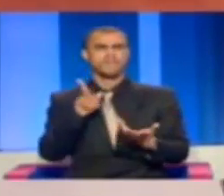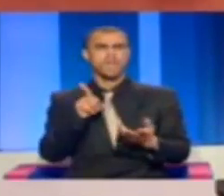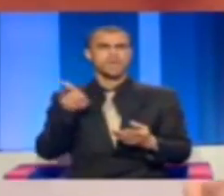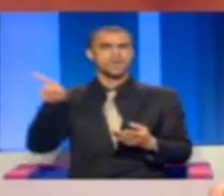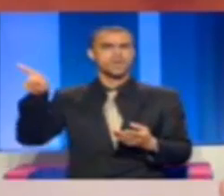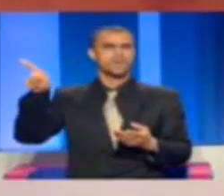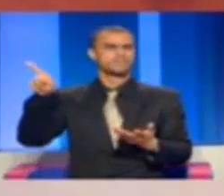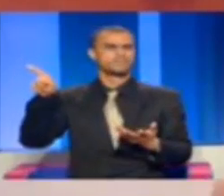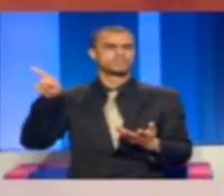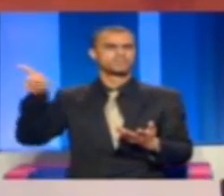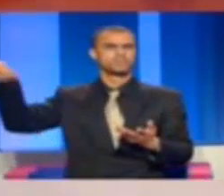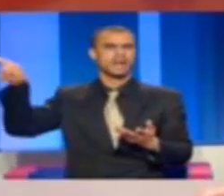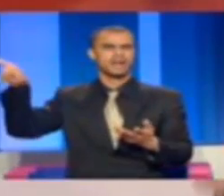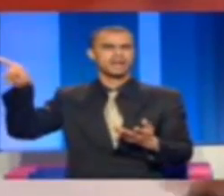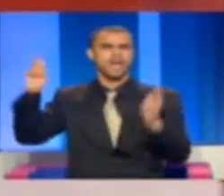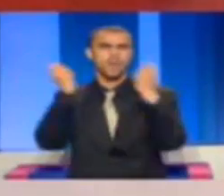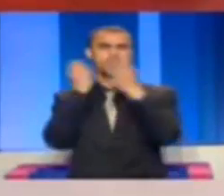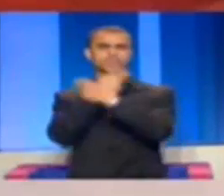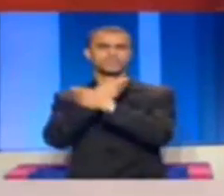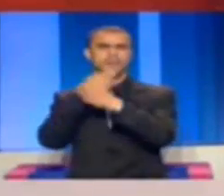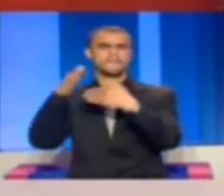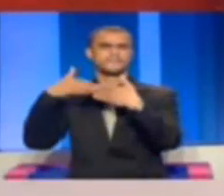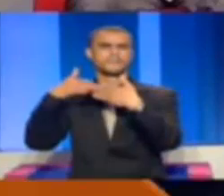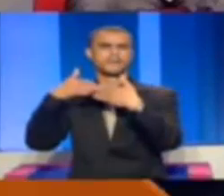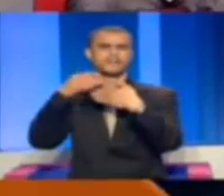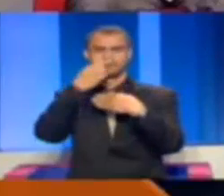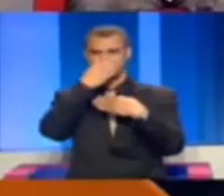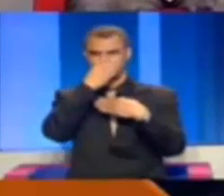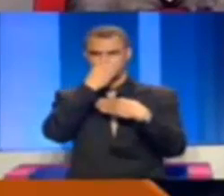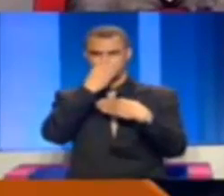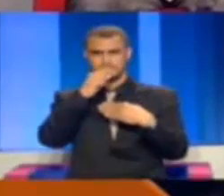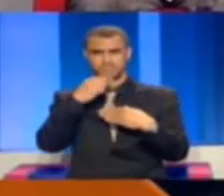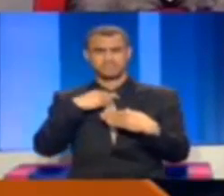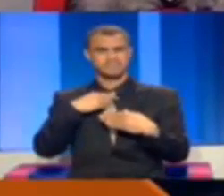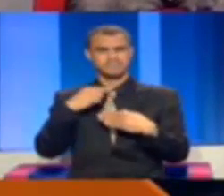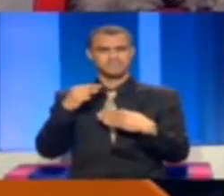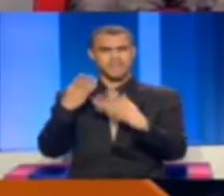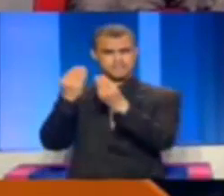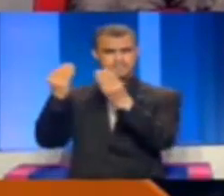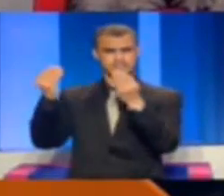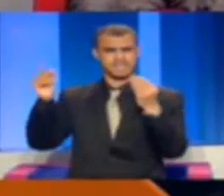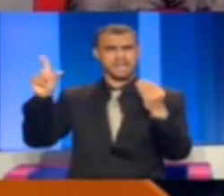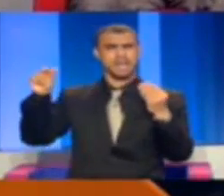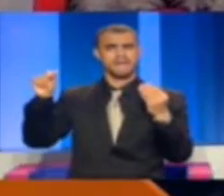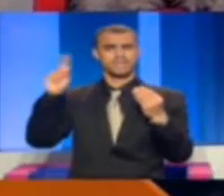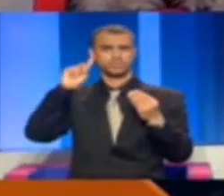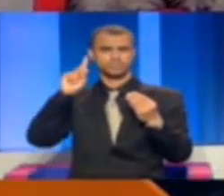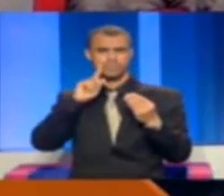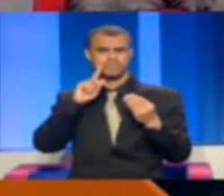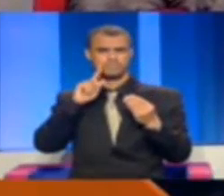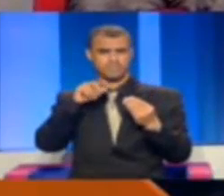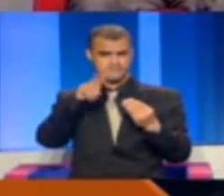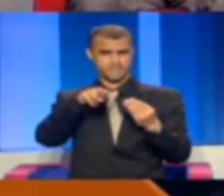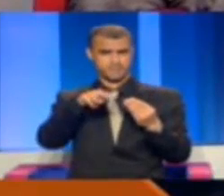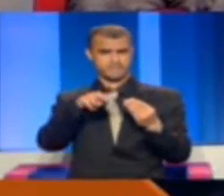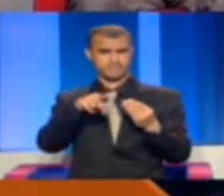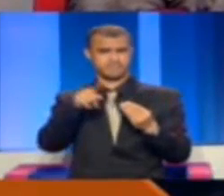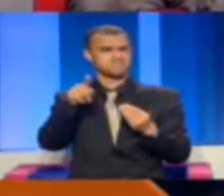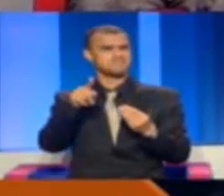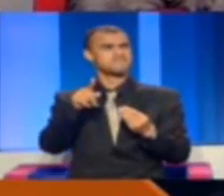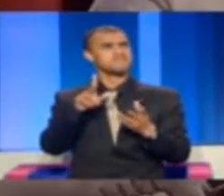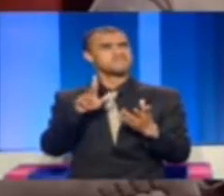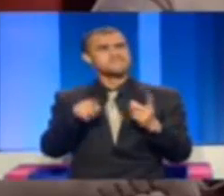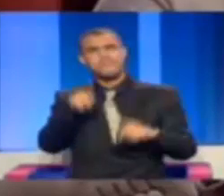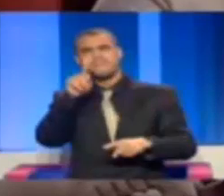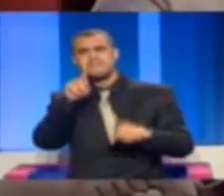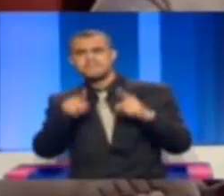لي، ربما الجهه الشرقيه في المغرب هي اللي فيها اكبر عدد ديال هاد الاشخاص، واش هاد المعلومه صحيحه؟ هو ماشي،